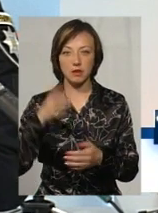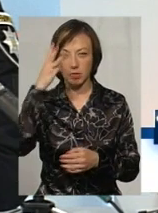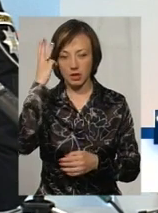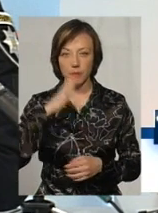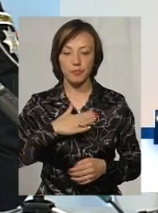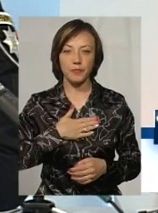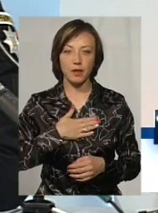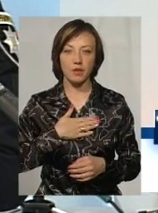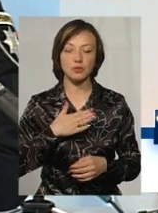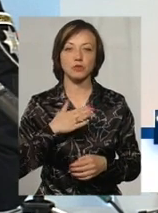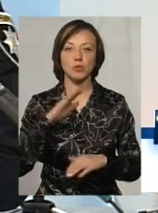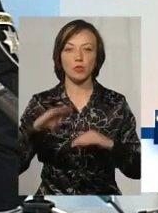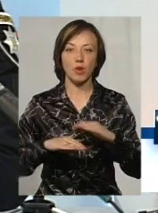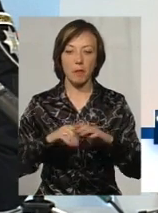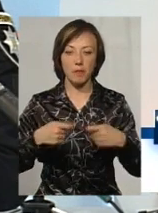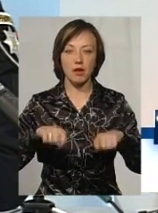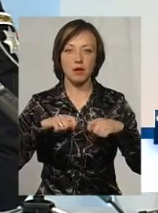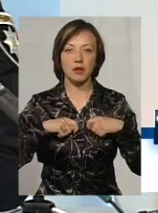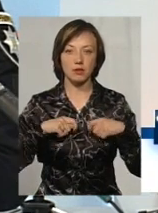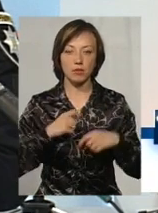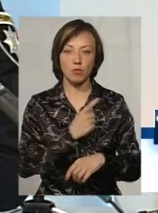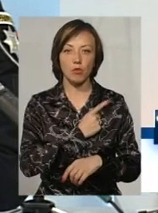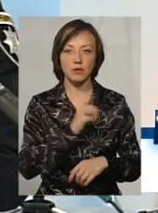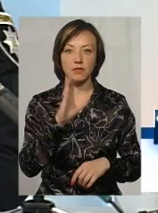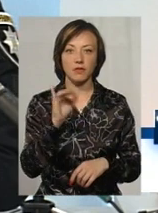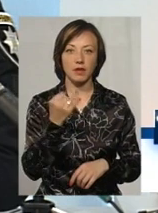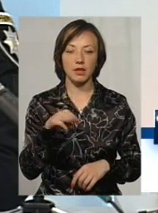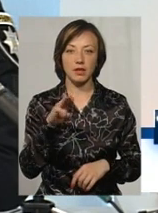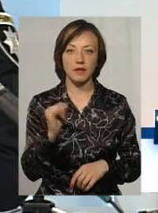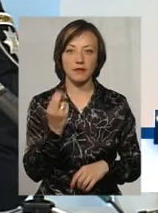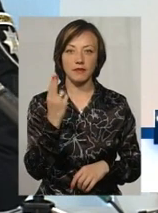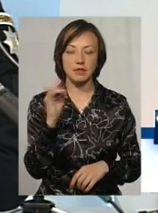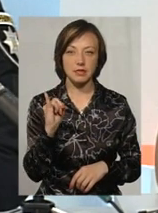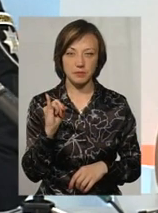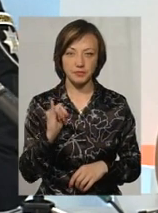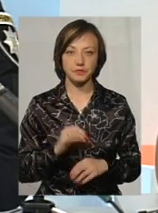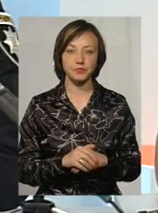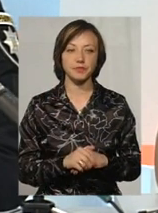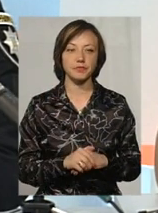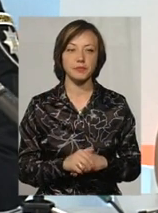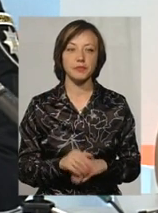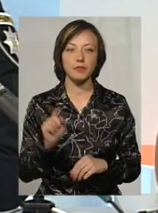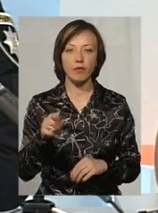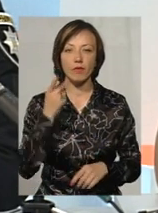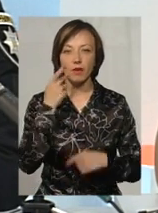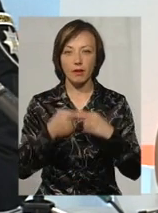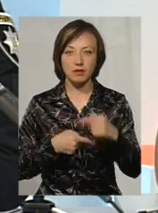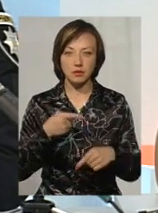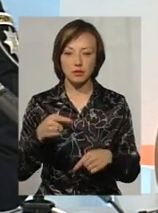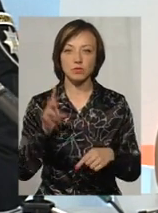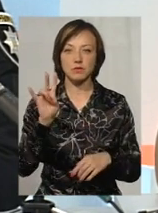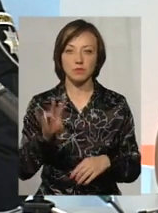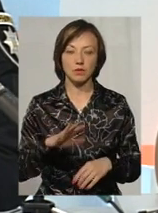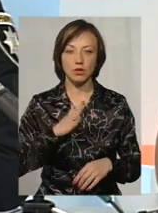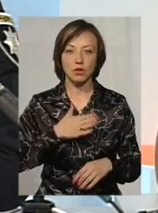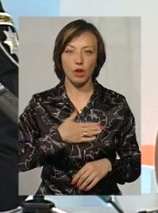наше підпорядкування на сьогоднішній день передано пост Вітівці, в селищі міського типу знаходиться, на якому постійно, стаціонарно знаходиться